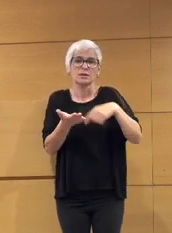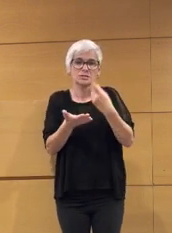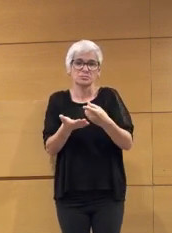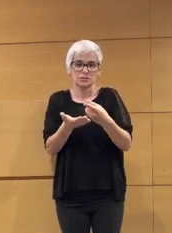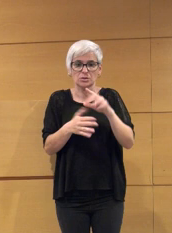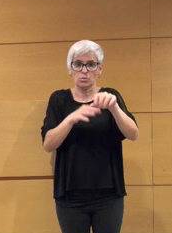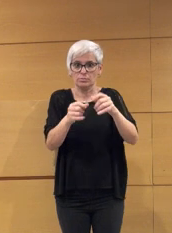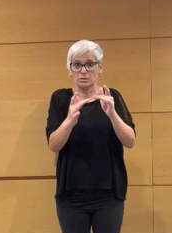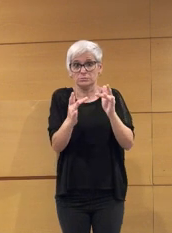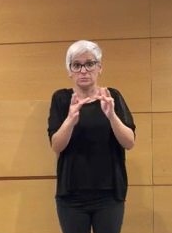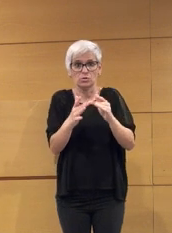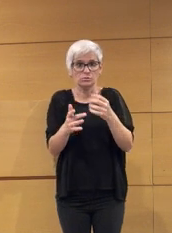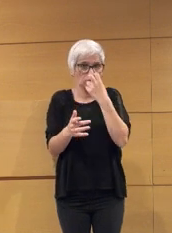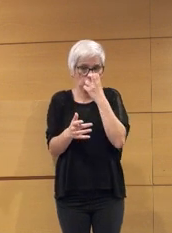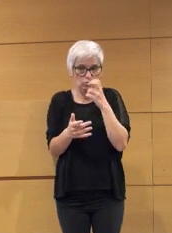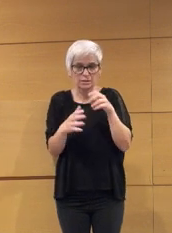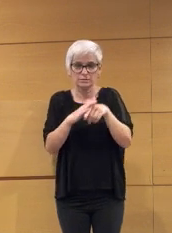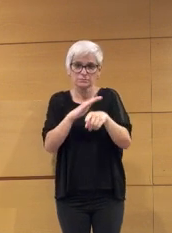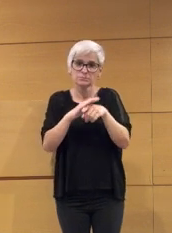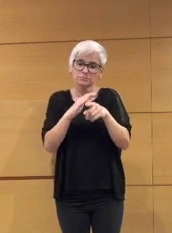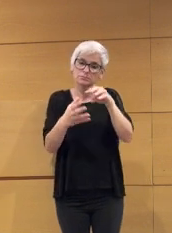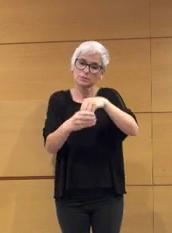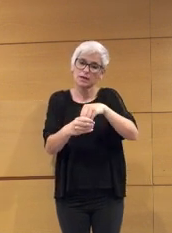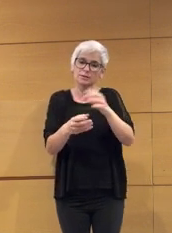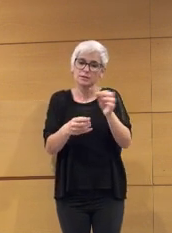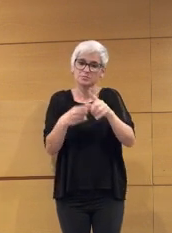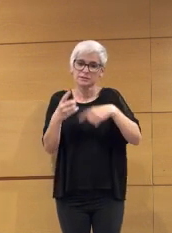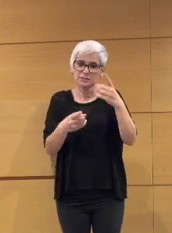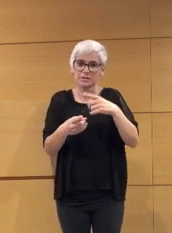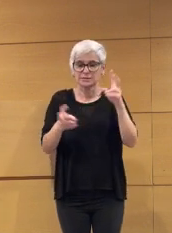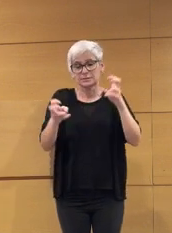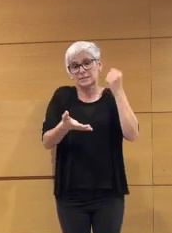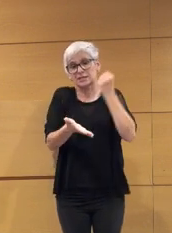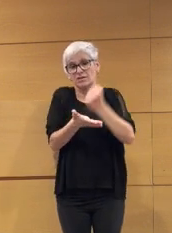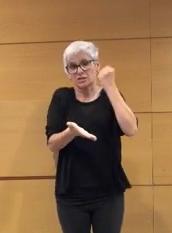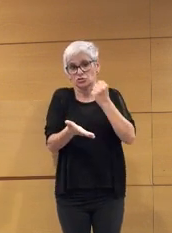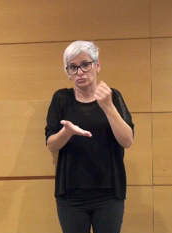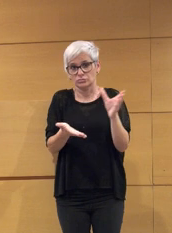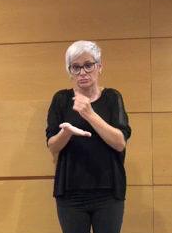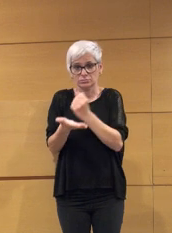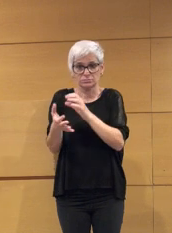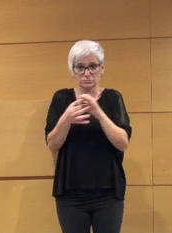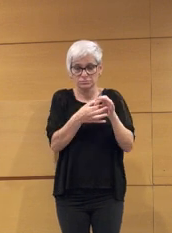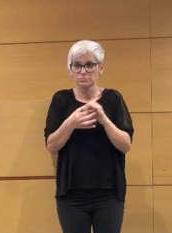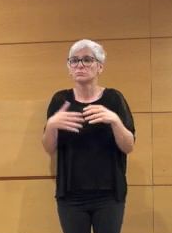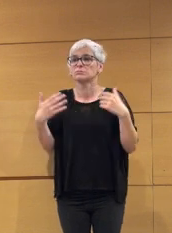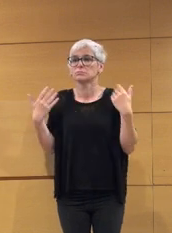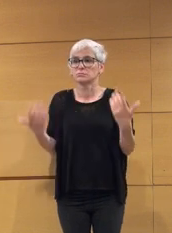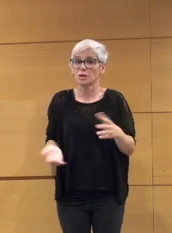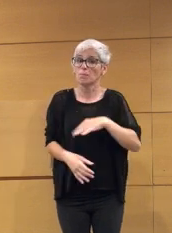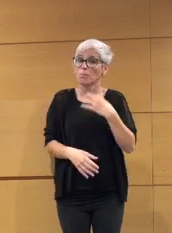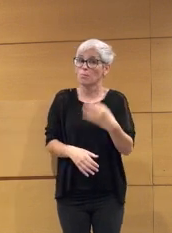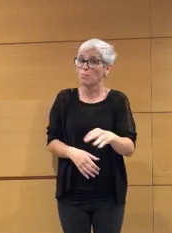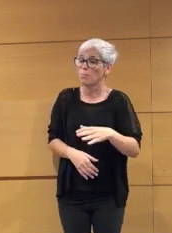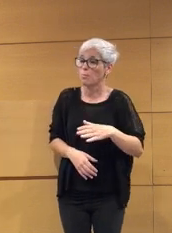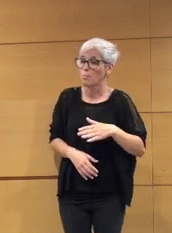no? O fer consultes sobre contingut, no? I tot el tema de les certificacions. Doncs és possible